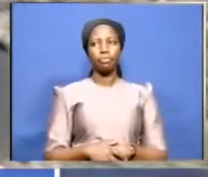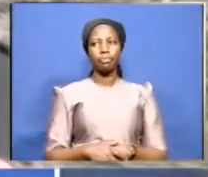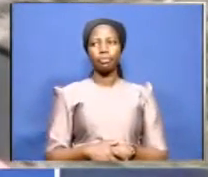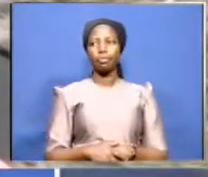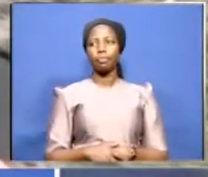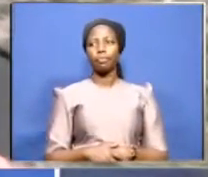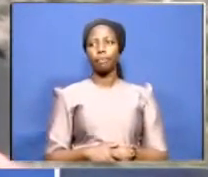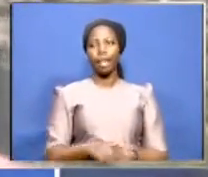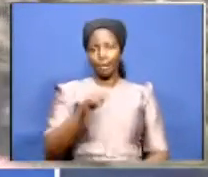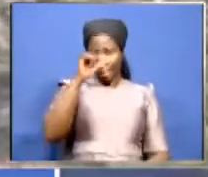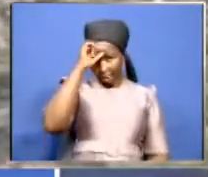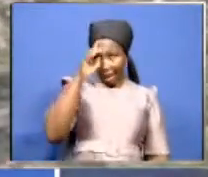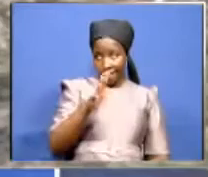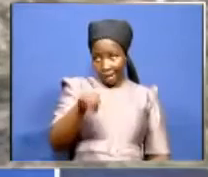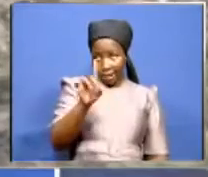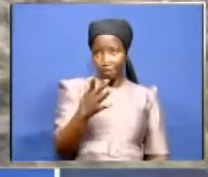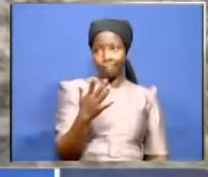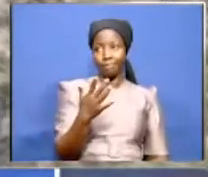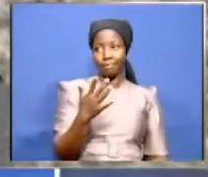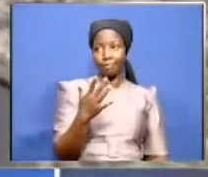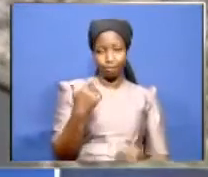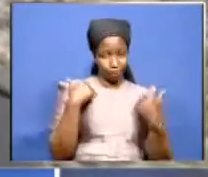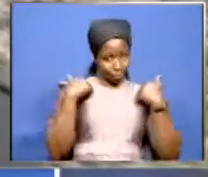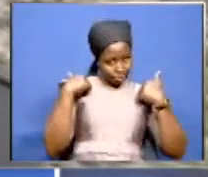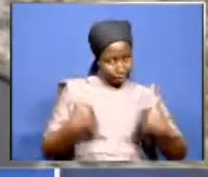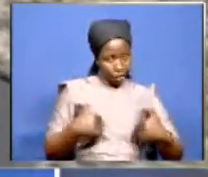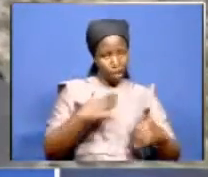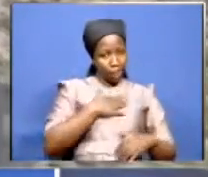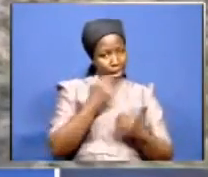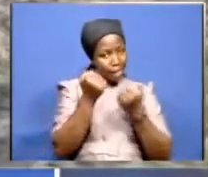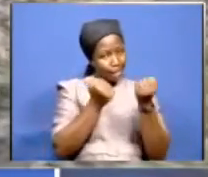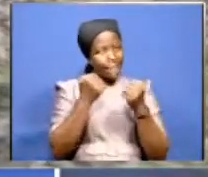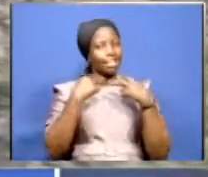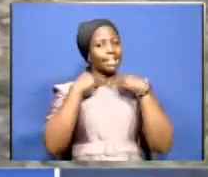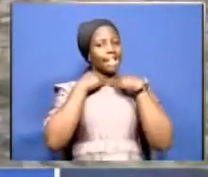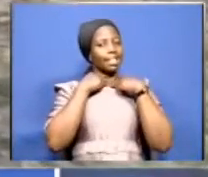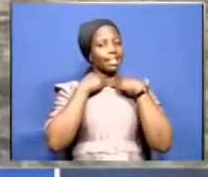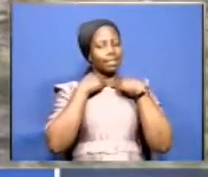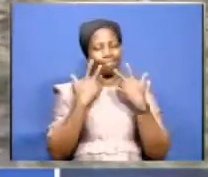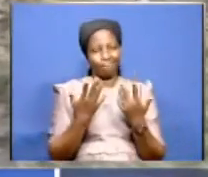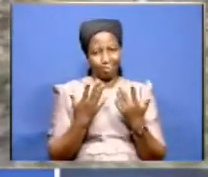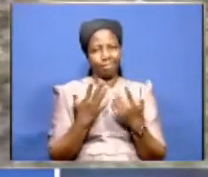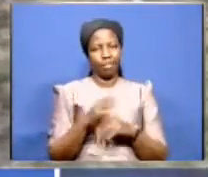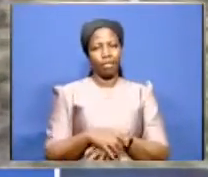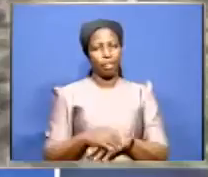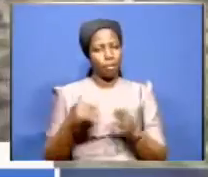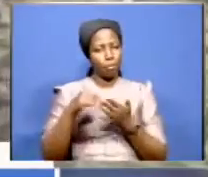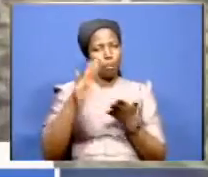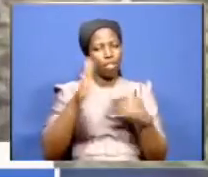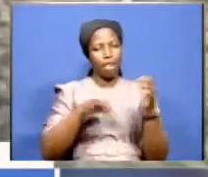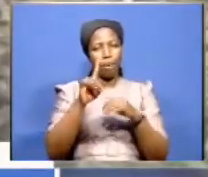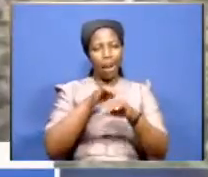The governor himself, me, my car just couldn't start here for more than an hour.